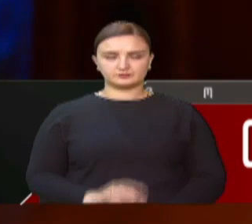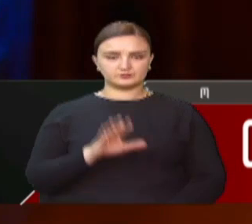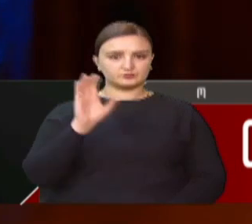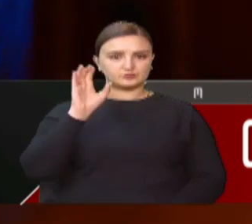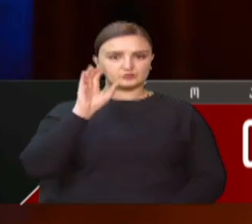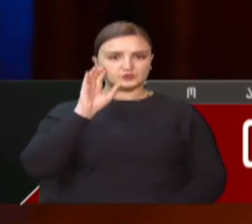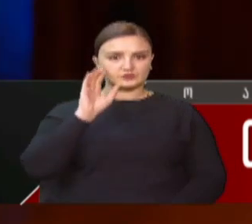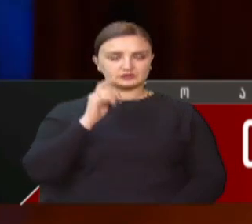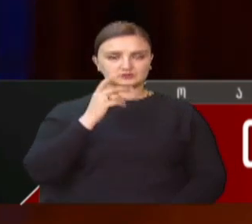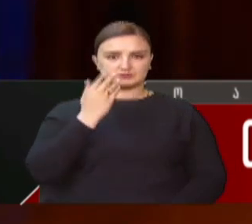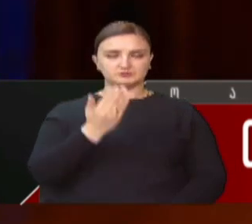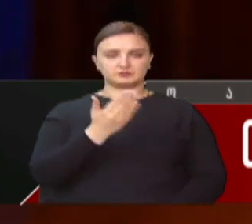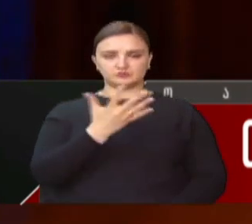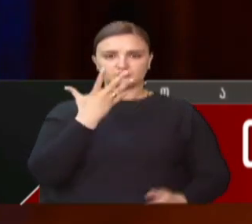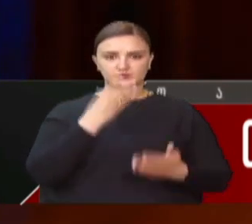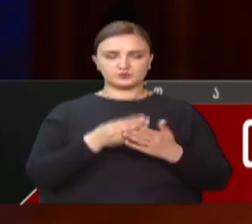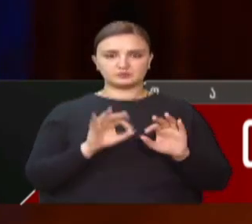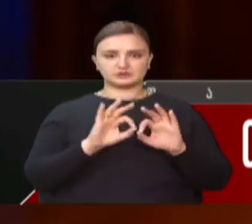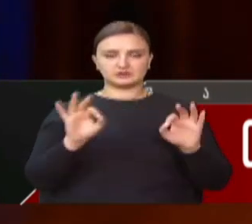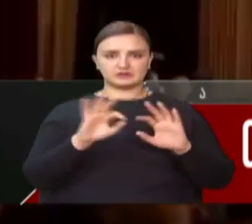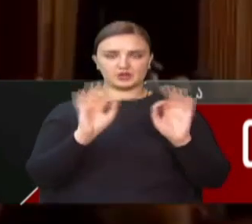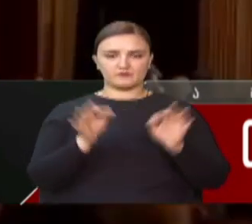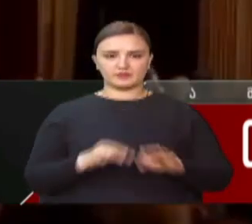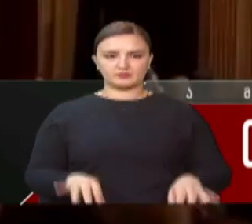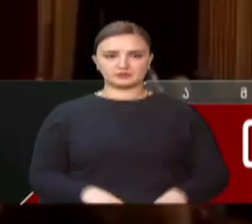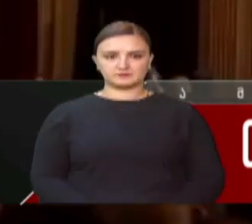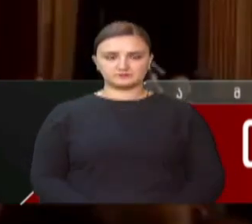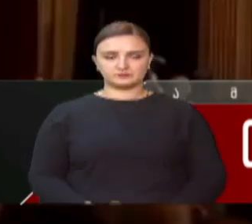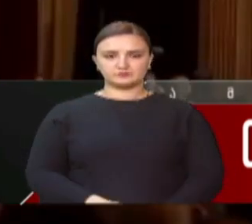მოგვასმენენ თავიანთ ბრწყინვალე ხელოვნებას.